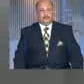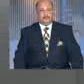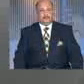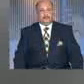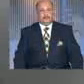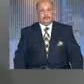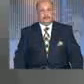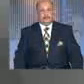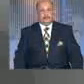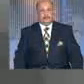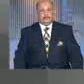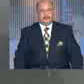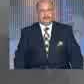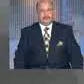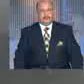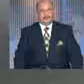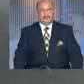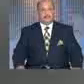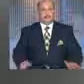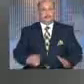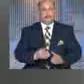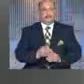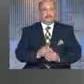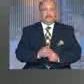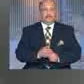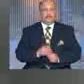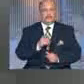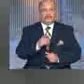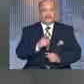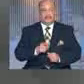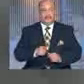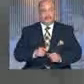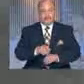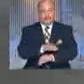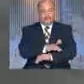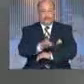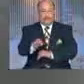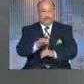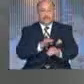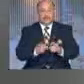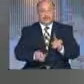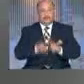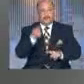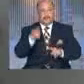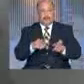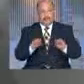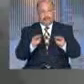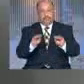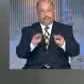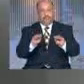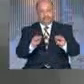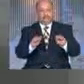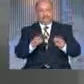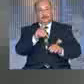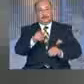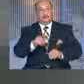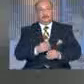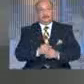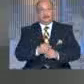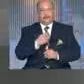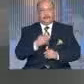نتاعتها كيف شي نماها، كذلك التسويق نتاع المنتوج نتاعه، التنظيم والإدارة اللي لازم يقوم بها الباعث، وكذلك عناصر التصرف في المنتوج